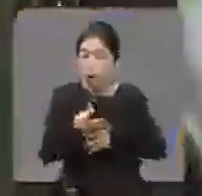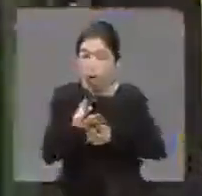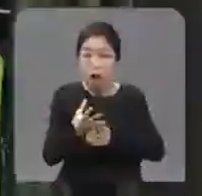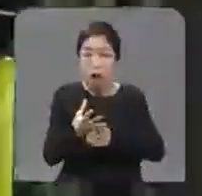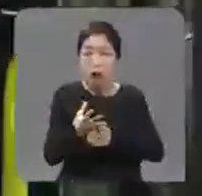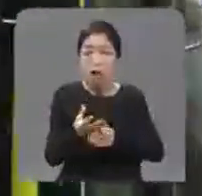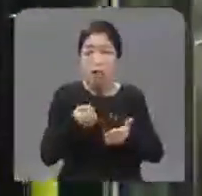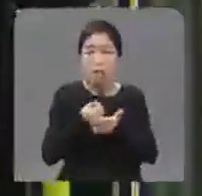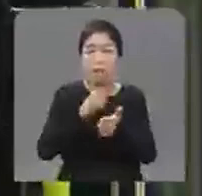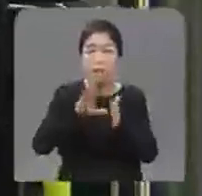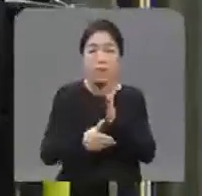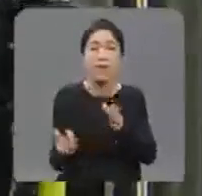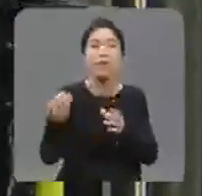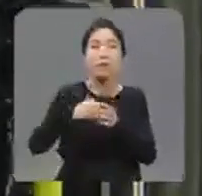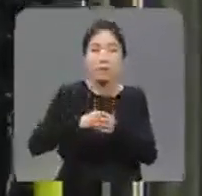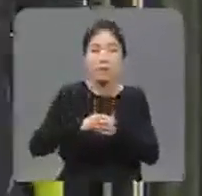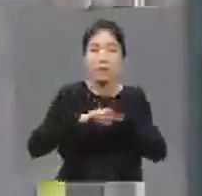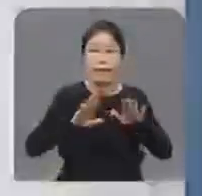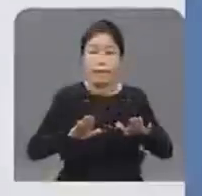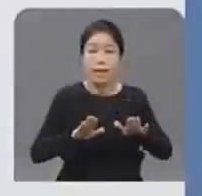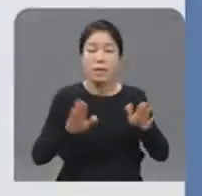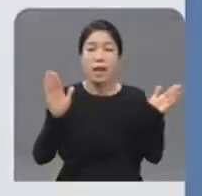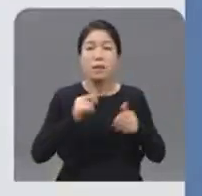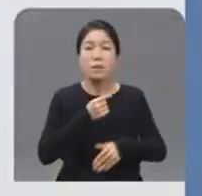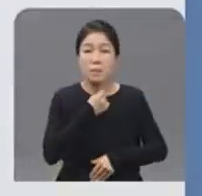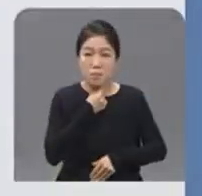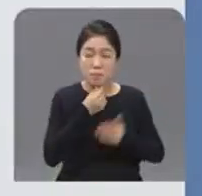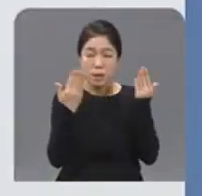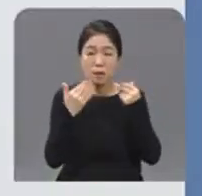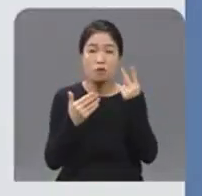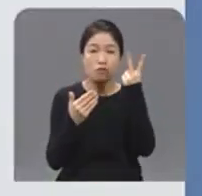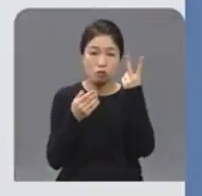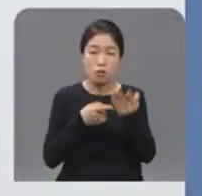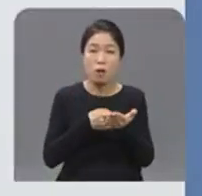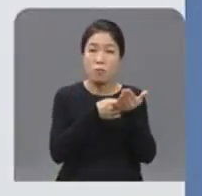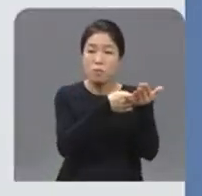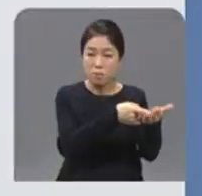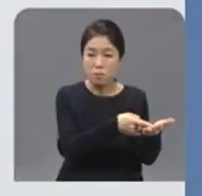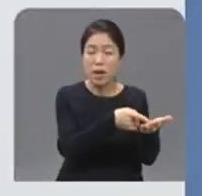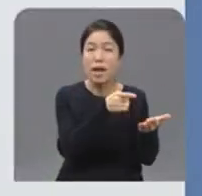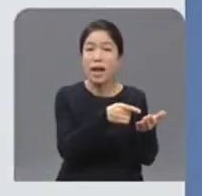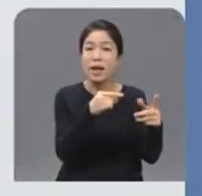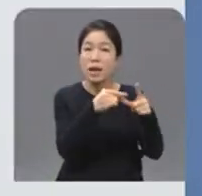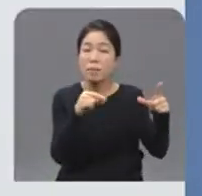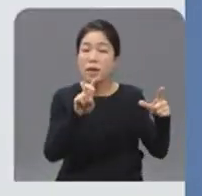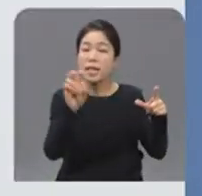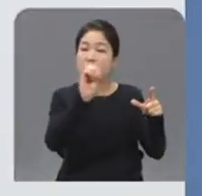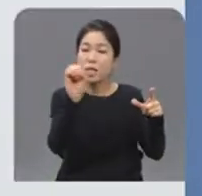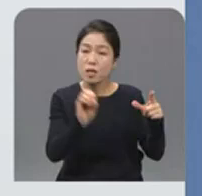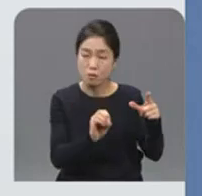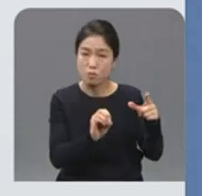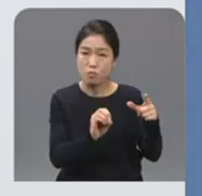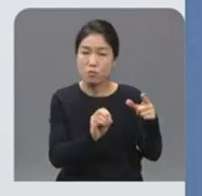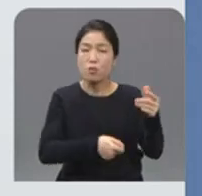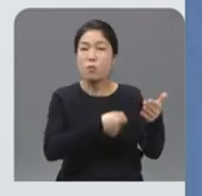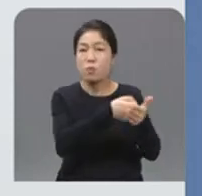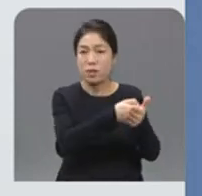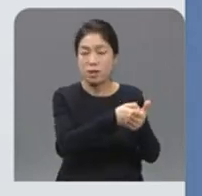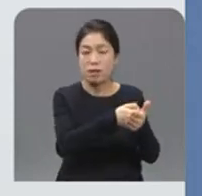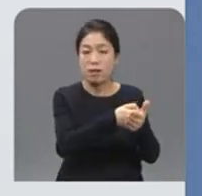현재 배정 방식은 학생이 희망하는 학교 두 곳을 지원하는 선지원 학교의 전체 20%를